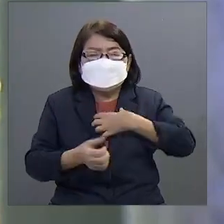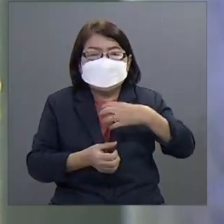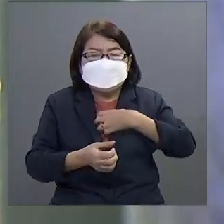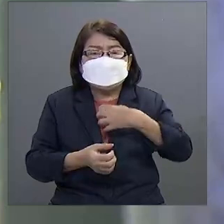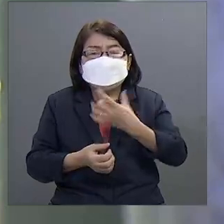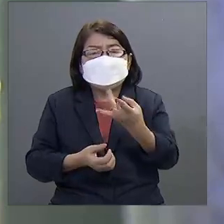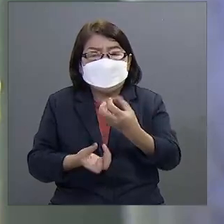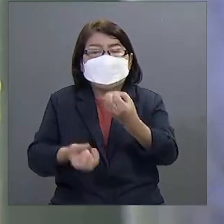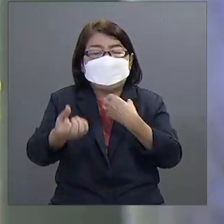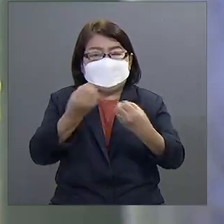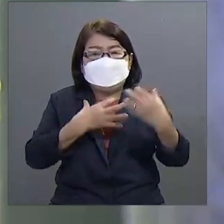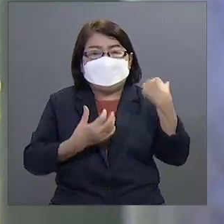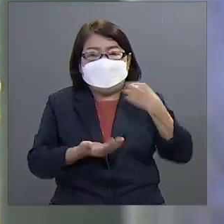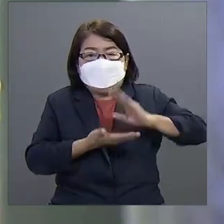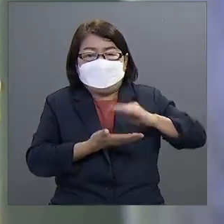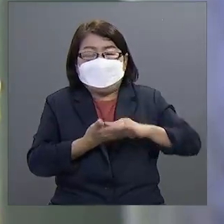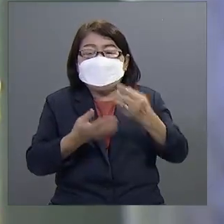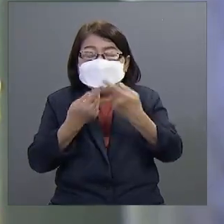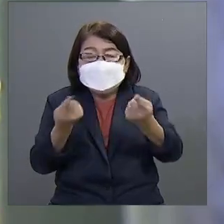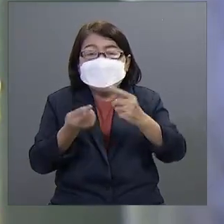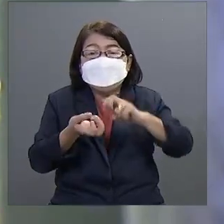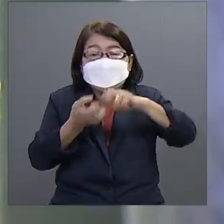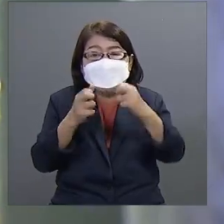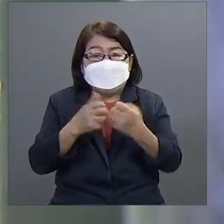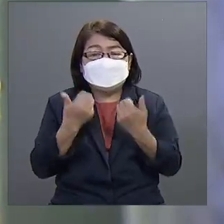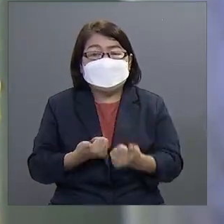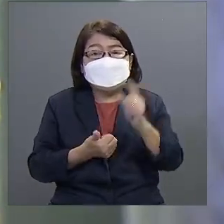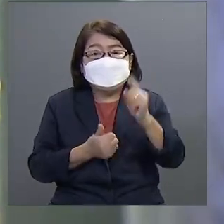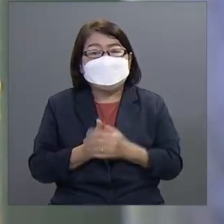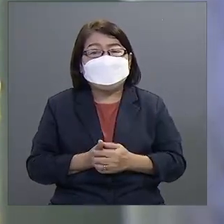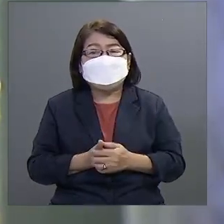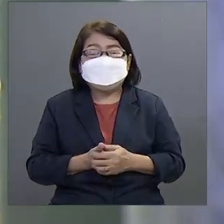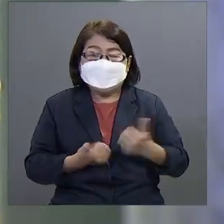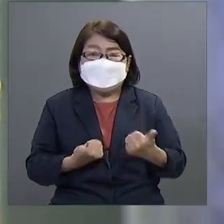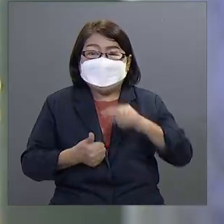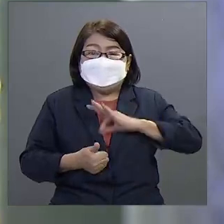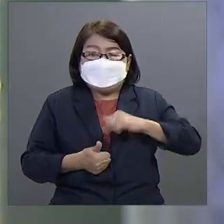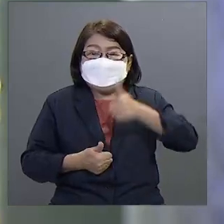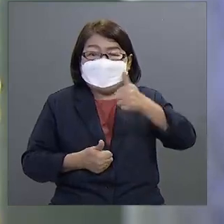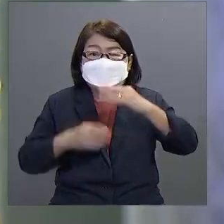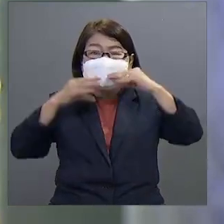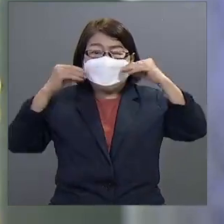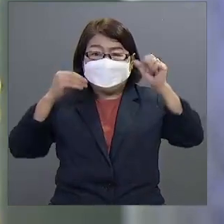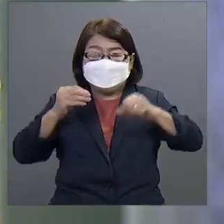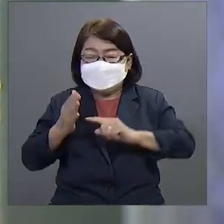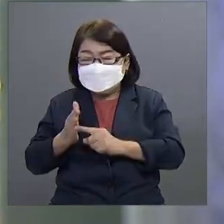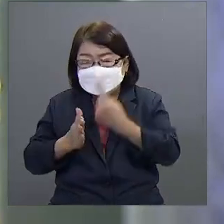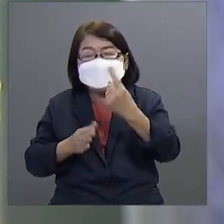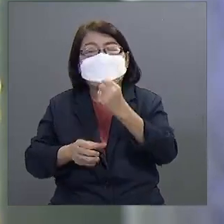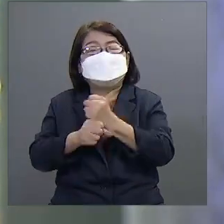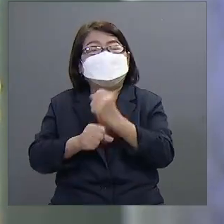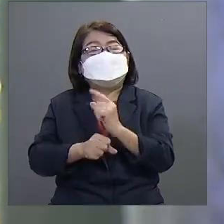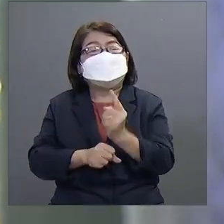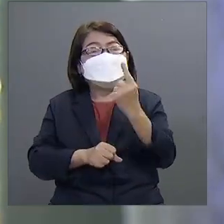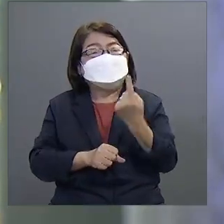สิ่งที่เกิดขึ้นเนี่ยยอมรับว่าตอนนี้นะครับพวกเรายิ้มได้อีกครั้งหนึ่งนะครับหลายคนมาเริ่มรีสตาร์ทธุรกิจตัวเองนะครับประเด็นเช่น